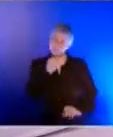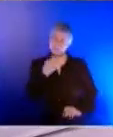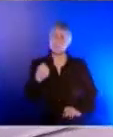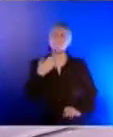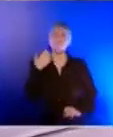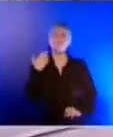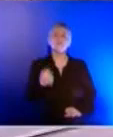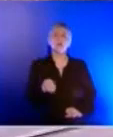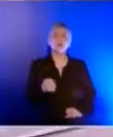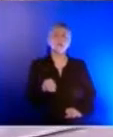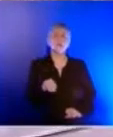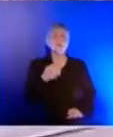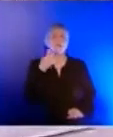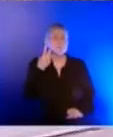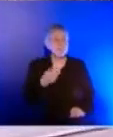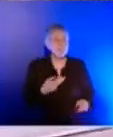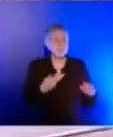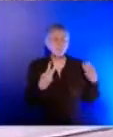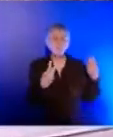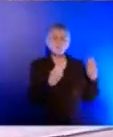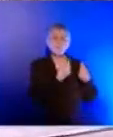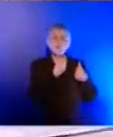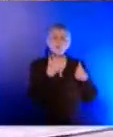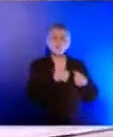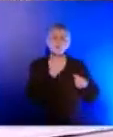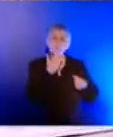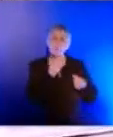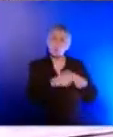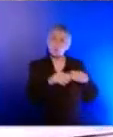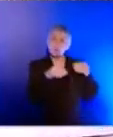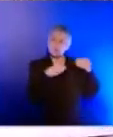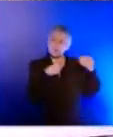του χρέους, για την άρση του συμφώνου σταθερότητας,